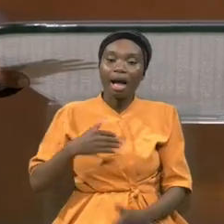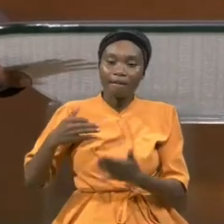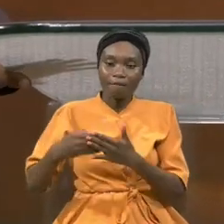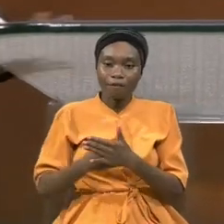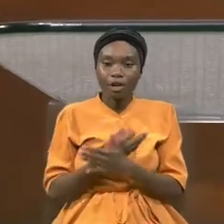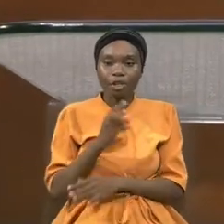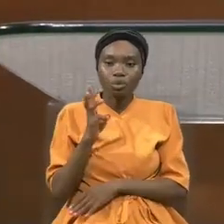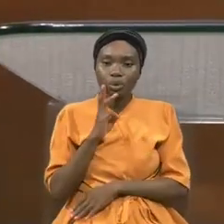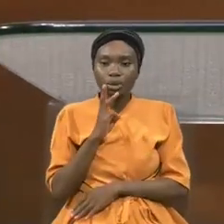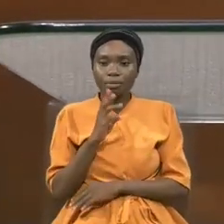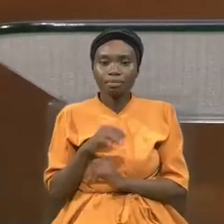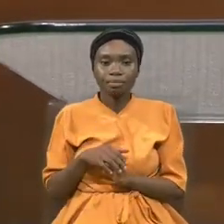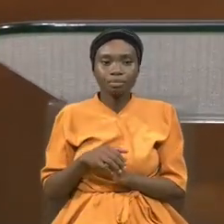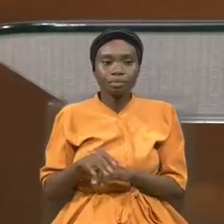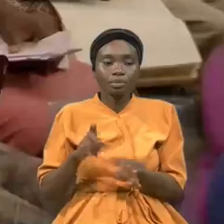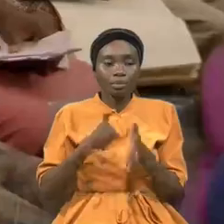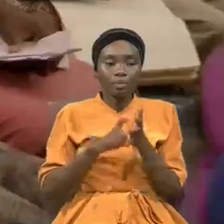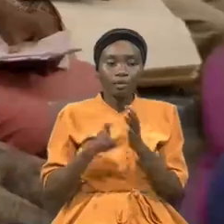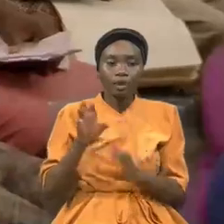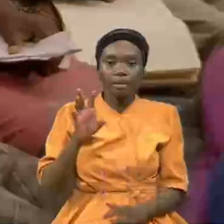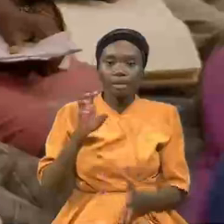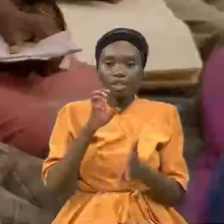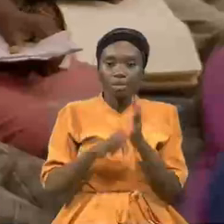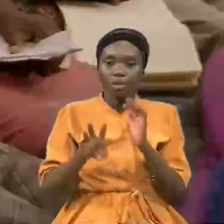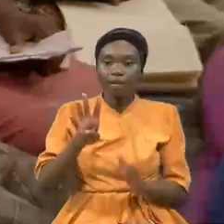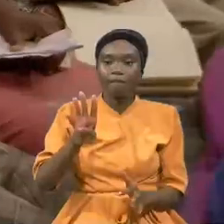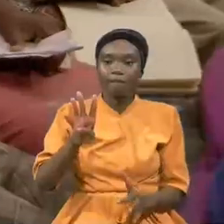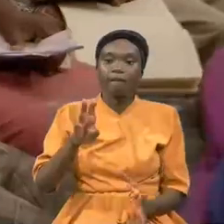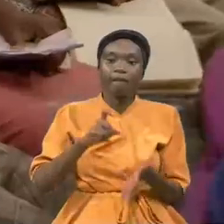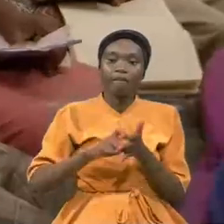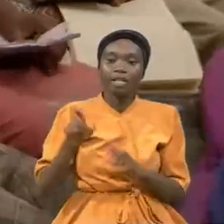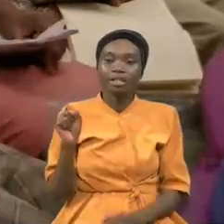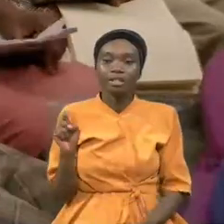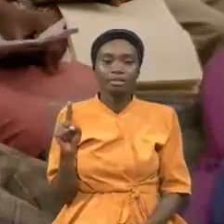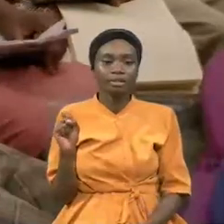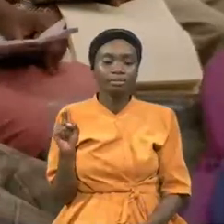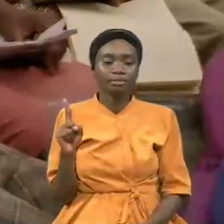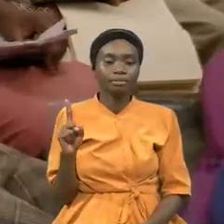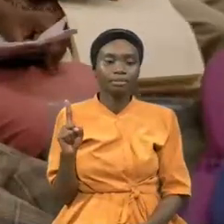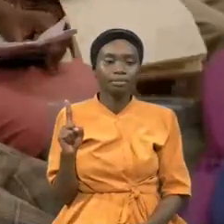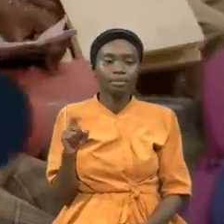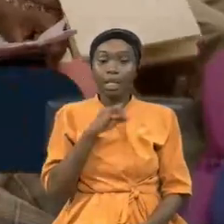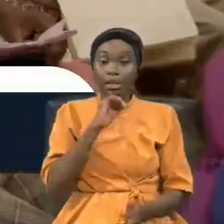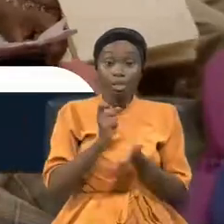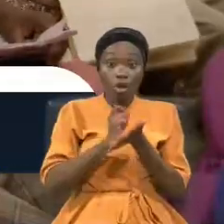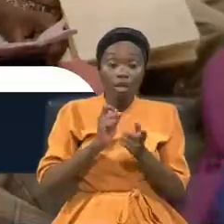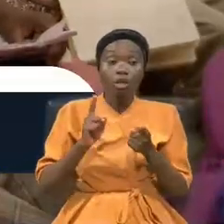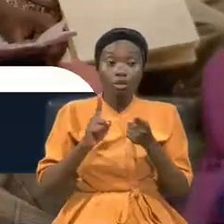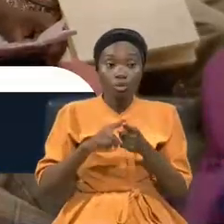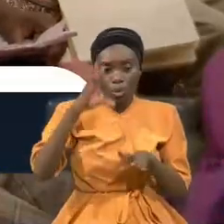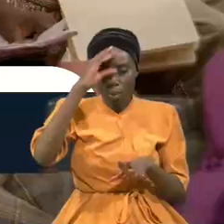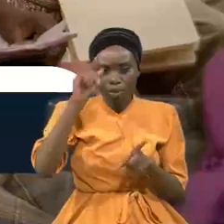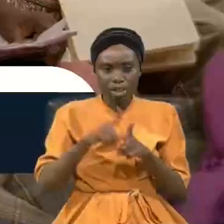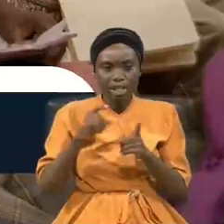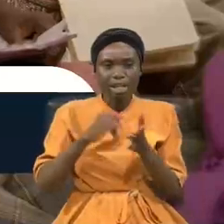douce. Nous allons au chapitre 4, verset 11. Toujours, il écrivait aux